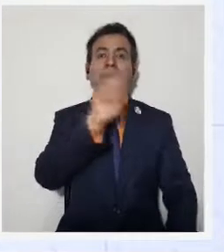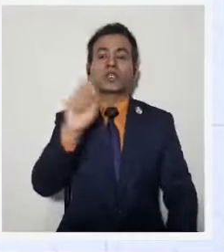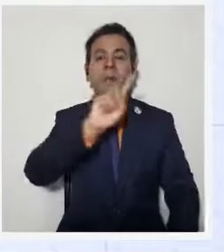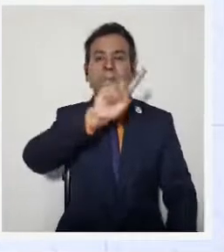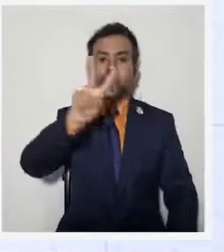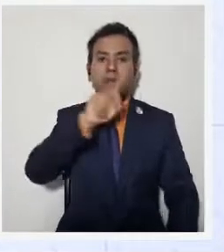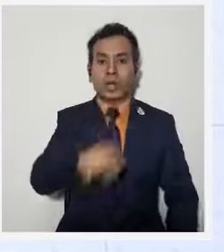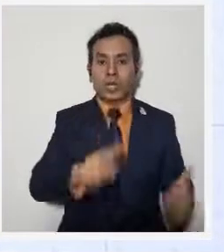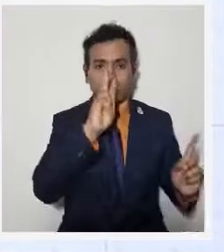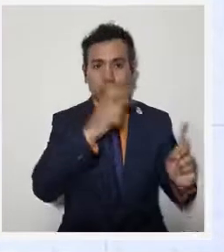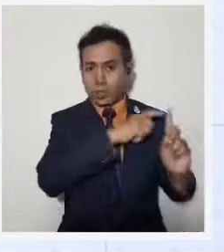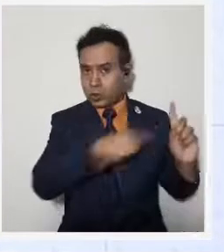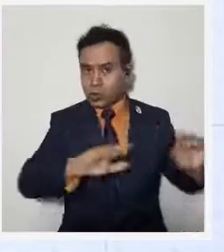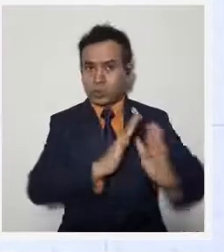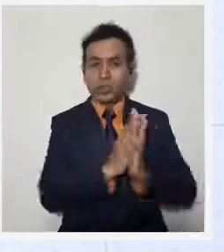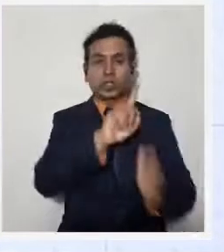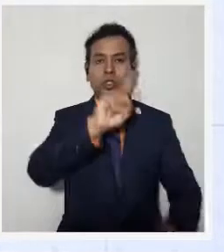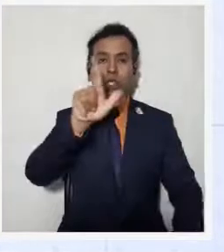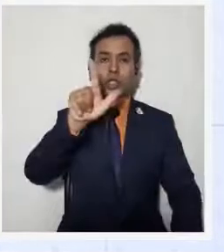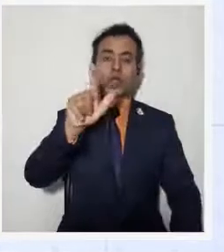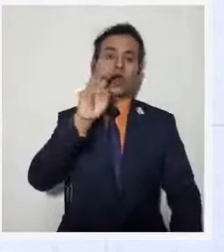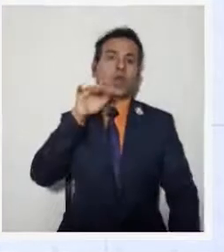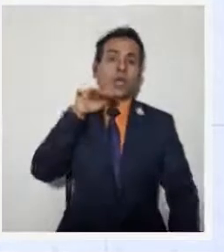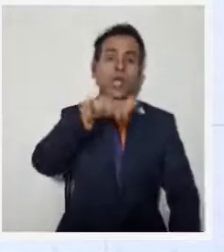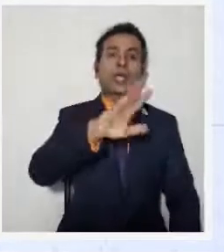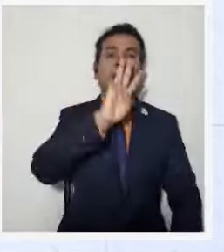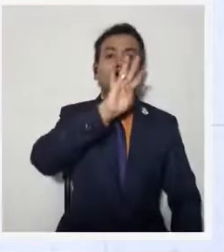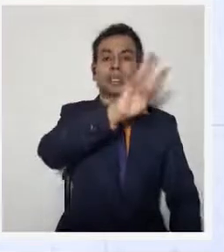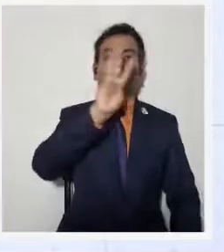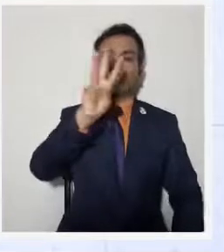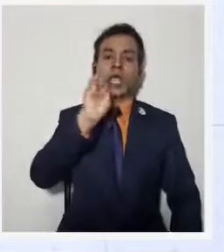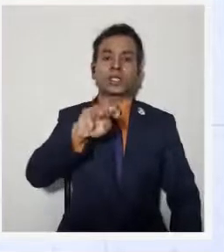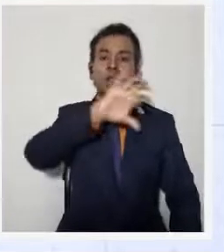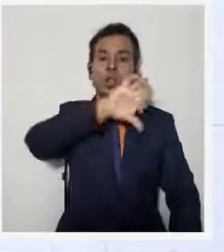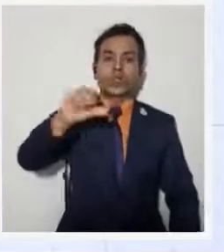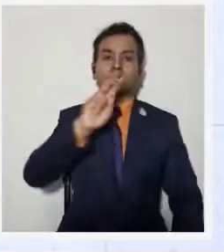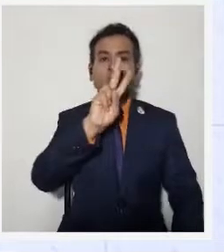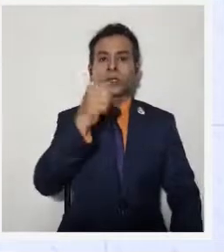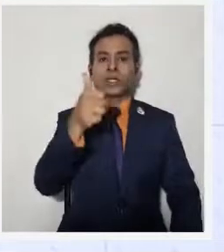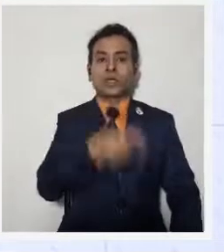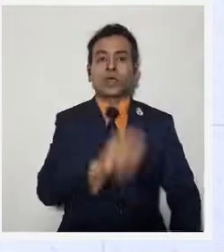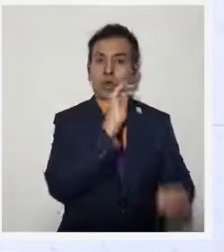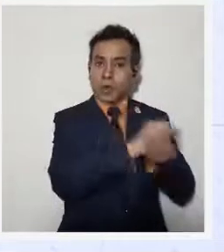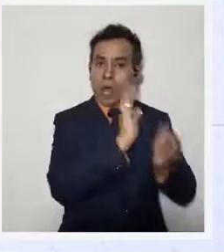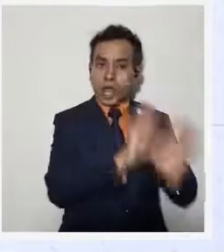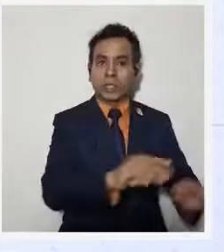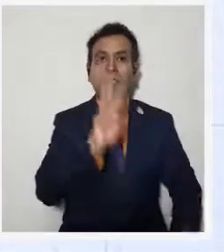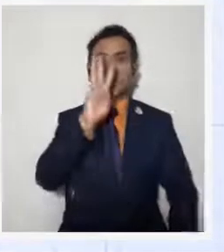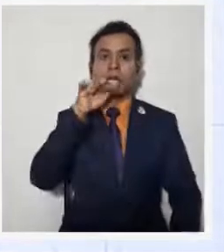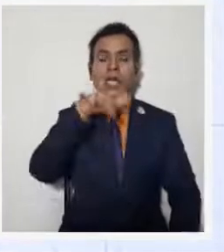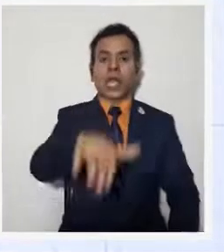21,32,325টি। 24 ঘন্টায় বিতরণ হয়েছে 33,112টি এবং এ পর্যন্ত বিতরণ হয়েছে